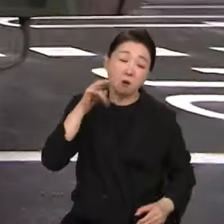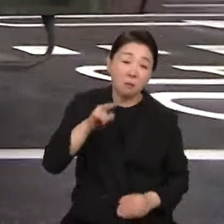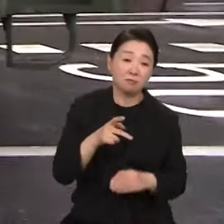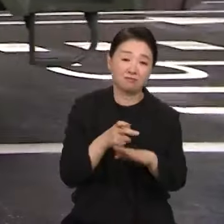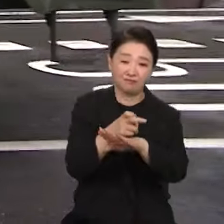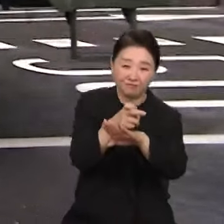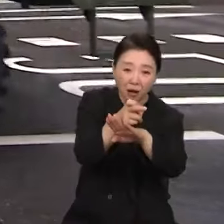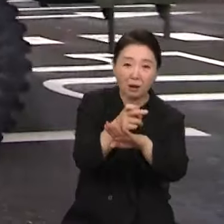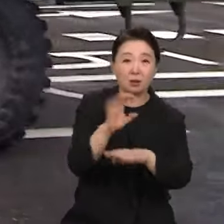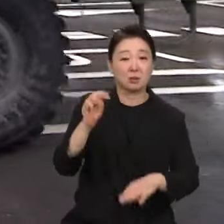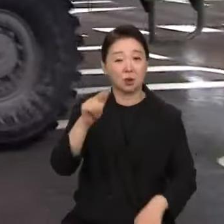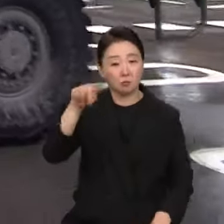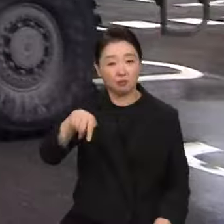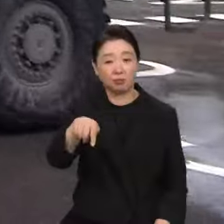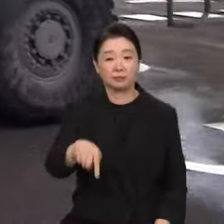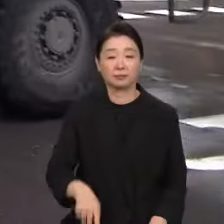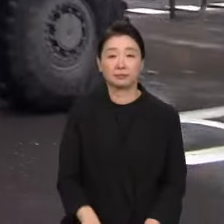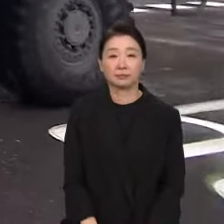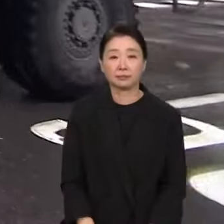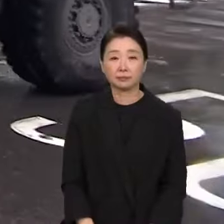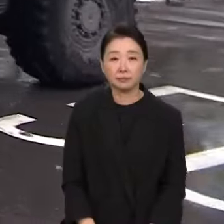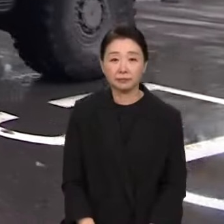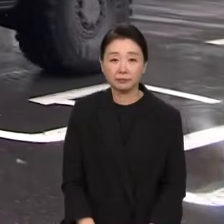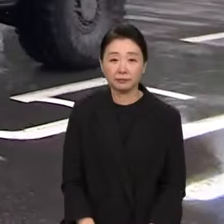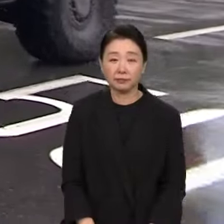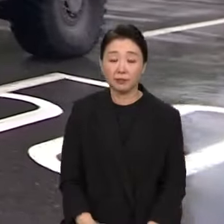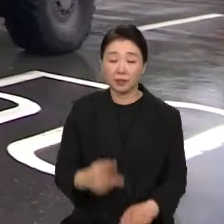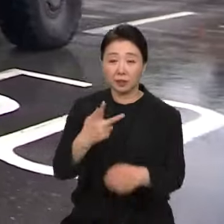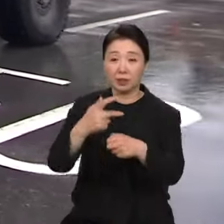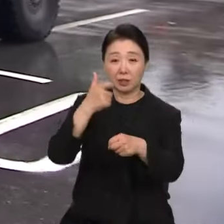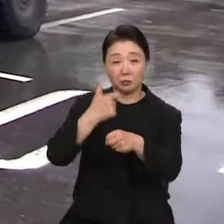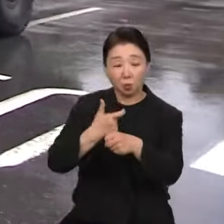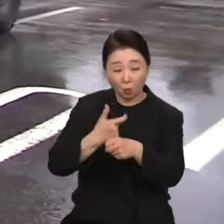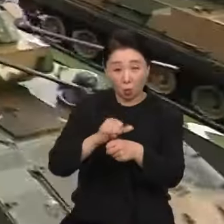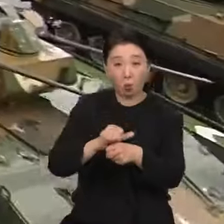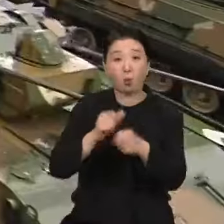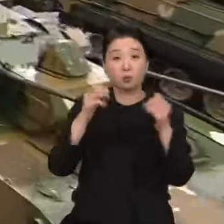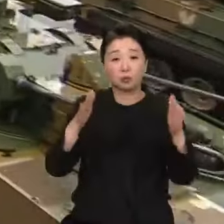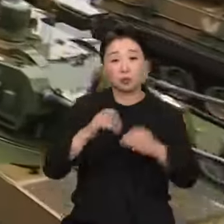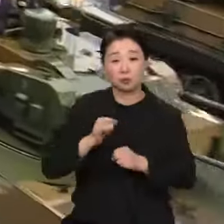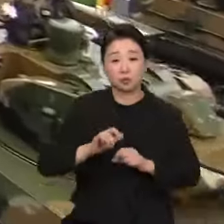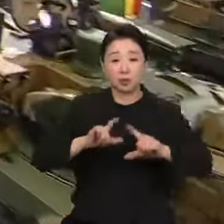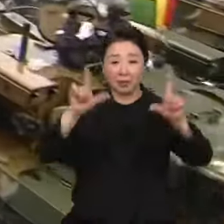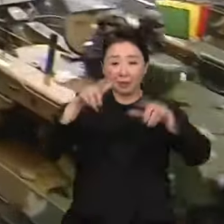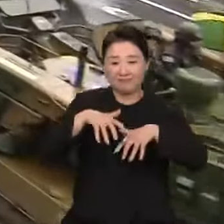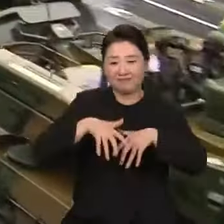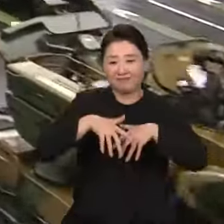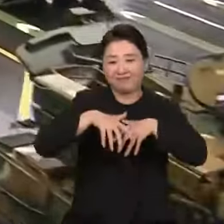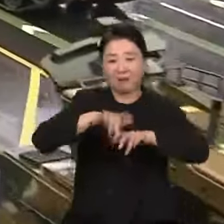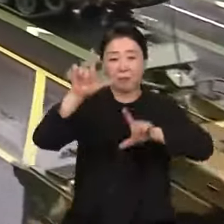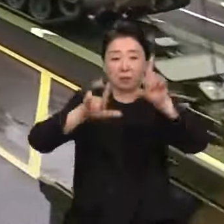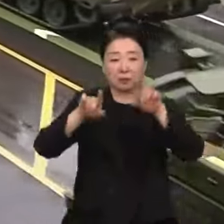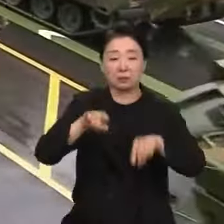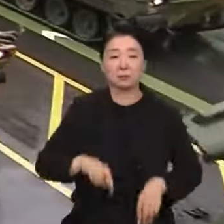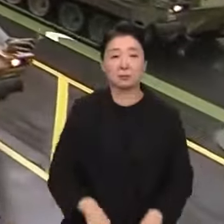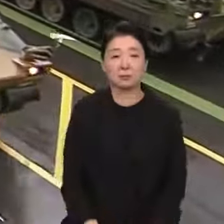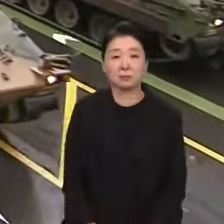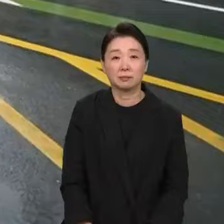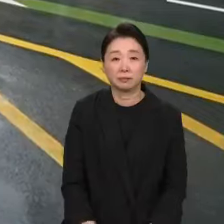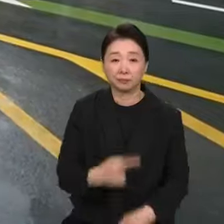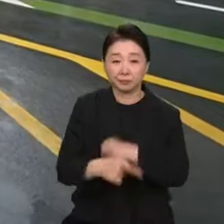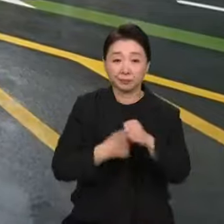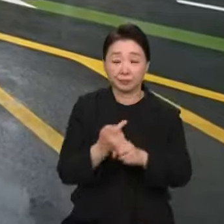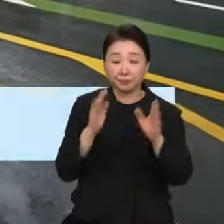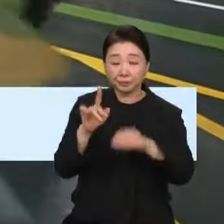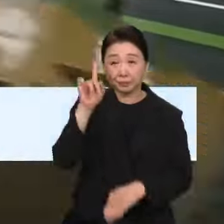현무도 등장합니다. 지난해 제75주년 국군의 날을 기념해 열린 시가 행진 장면입니다. 1년